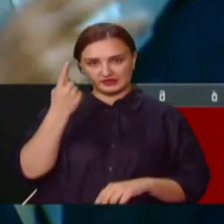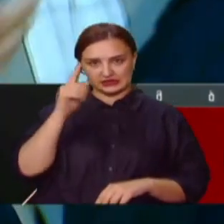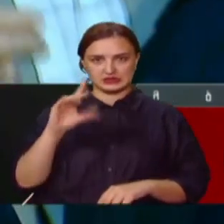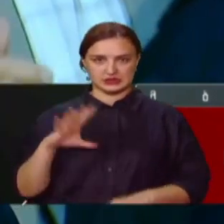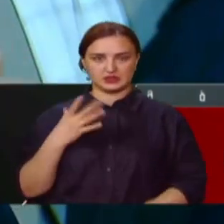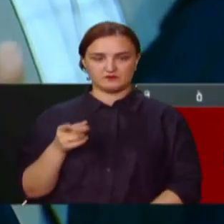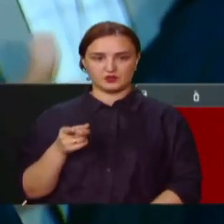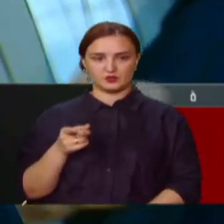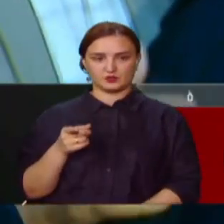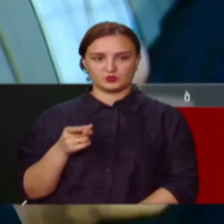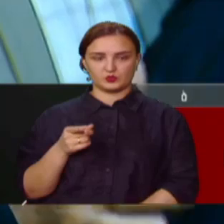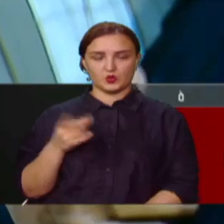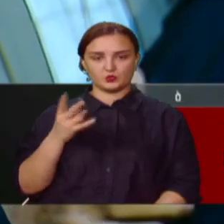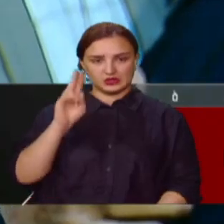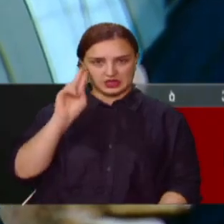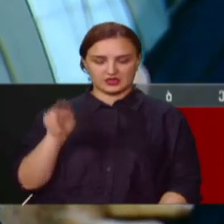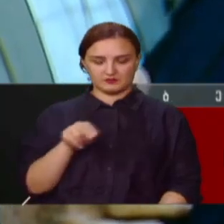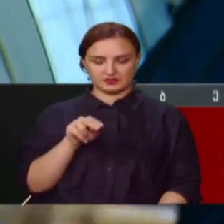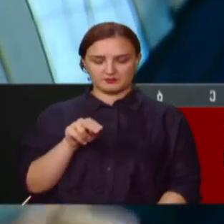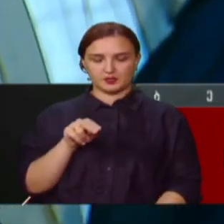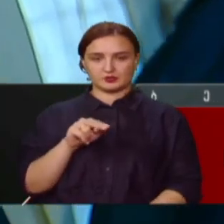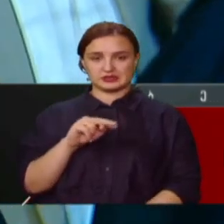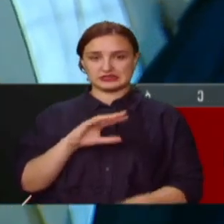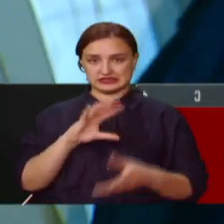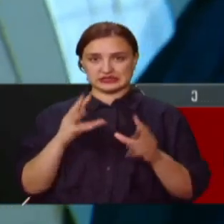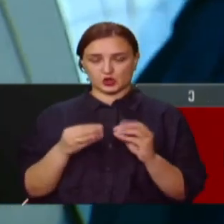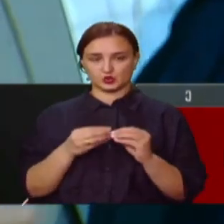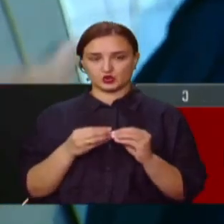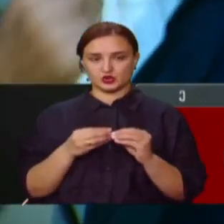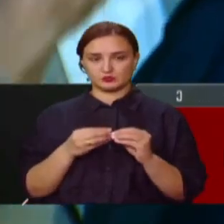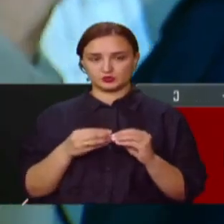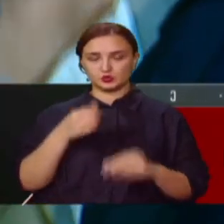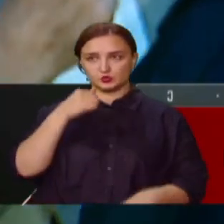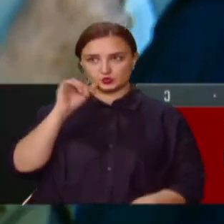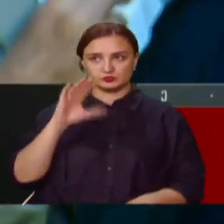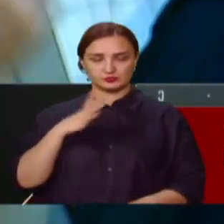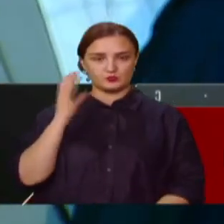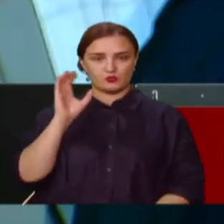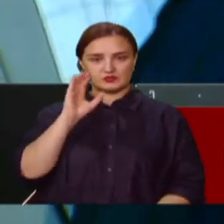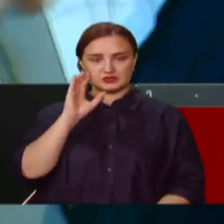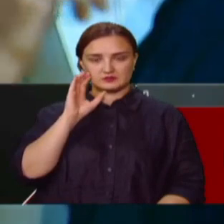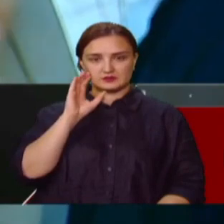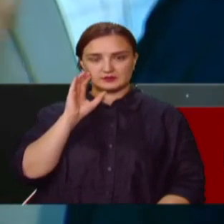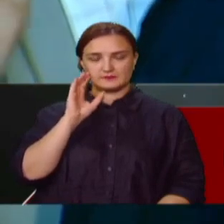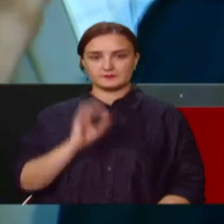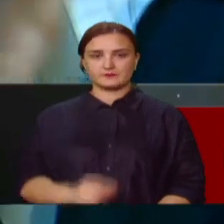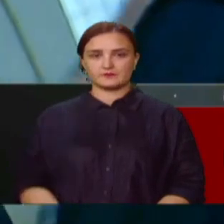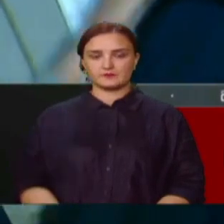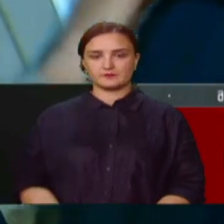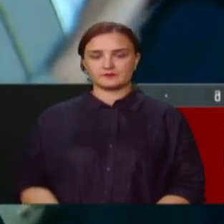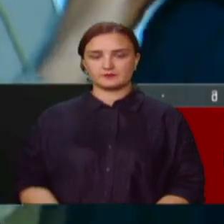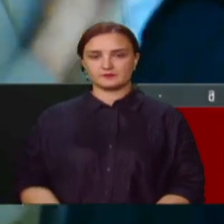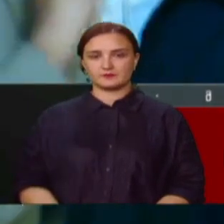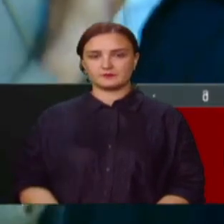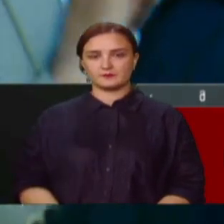იყო, ამ სტანდარტს უნდა დაექვემდებარონ. საერთო ჯამში გუშინ მოვისმინე კიდევაც თქოს ვინმე შეზღუდვა ხდება, არავის